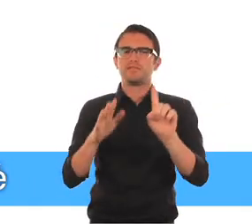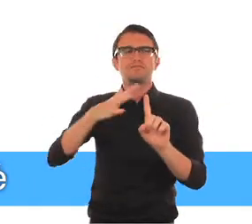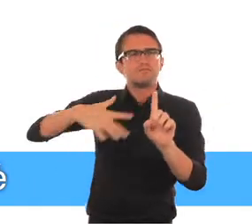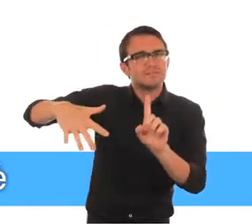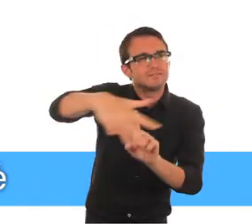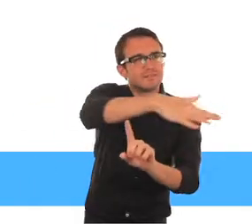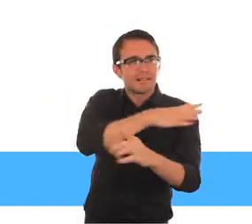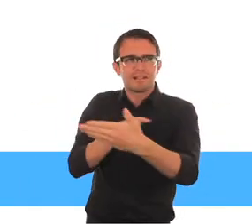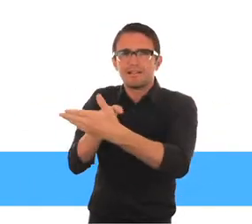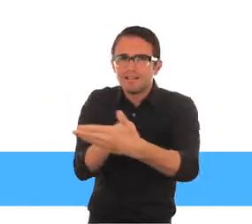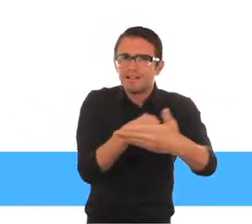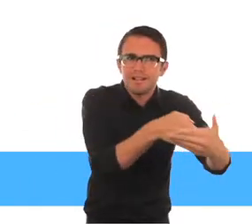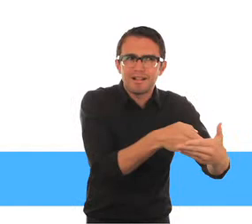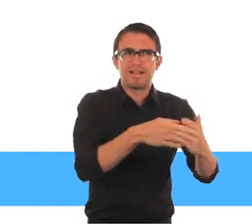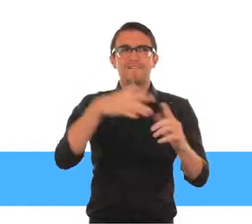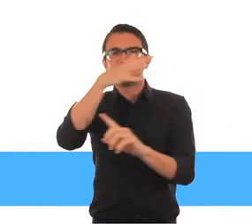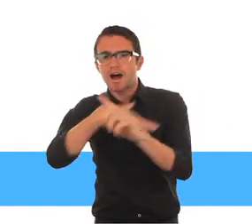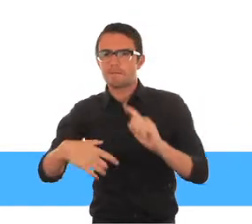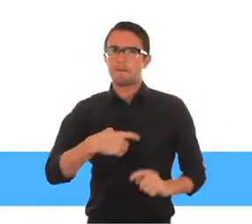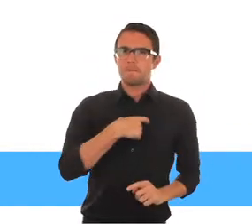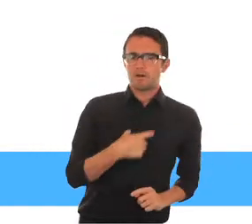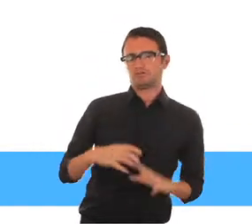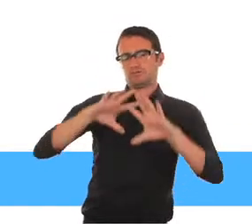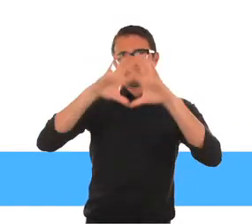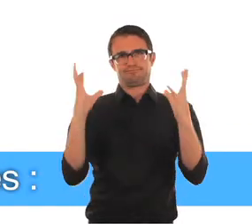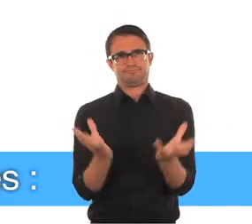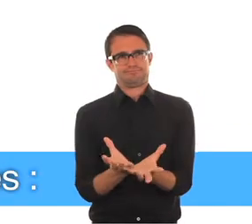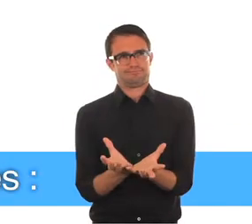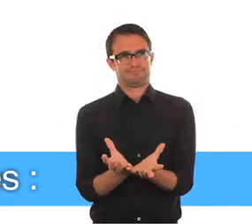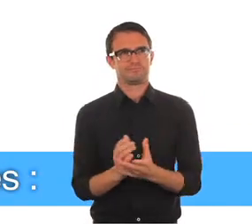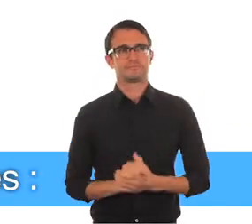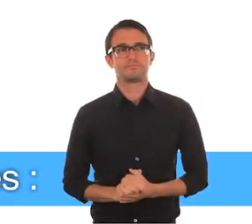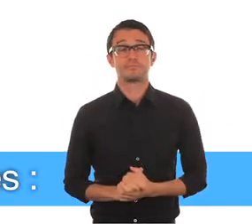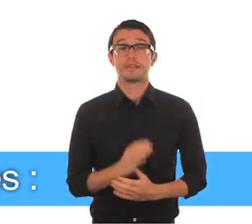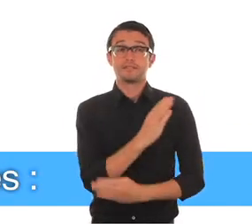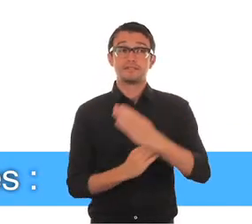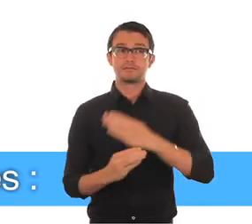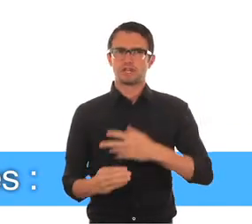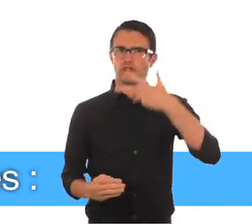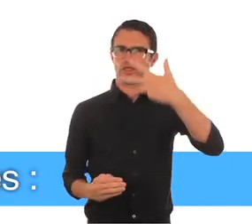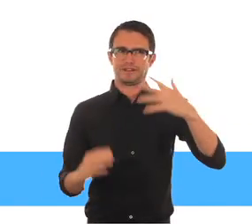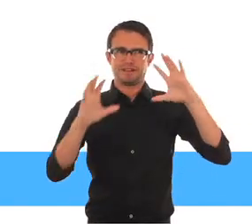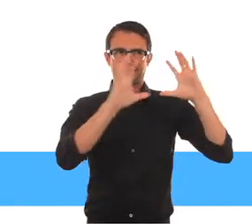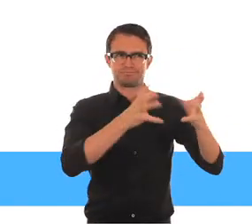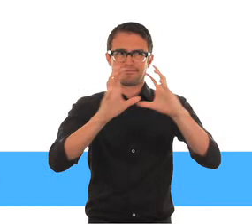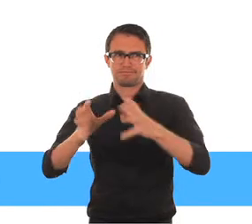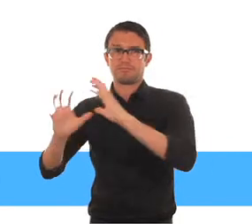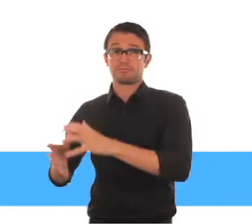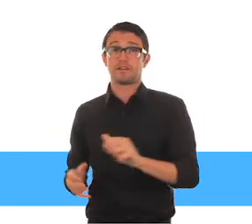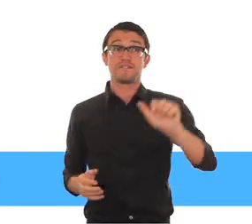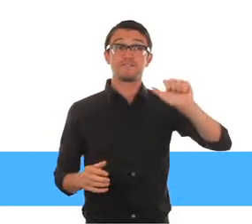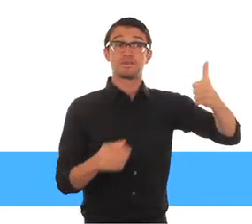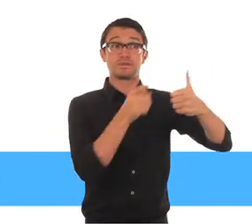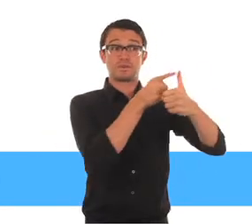conditions de santé et des facteurs environnementaux et personnels. Le handicap survient en 3 étapes différentes. Tout d'abord,